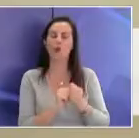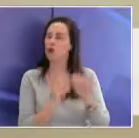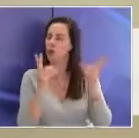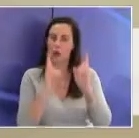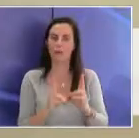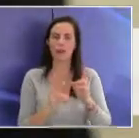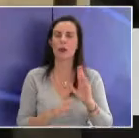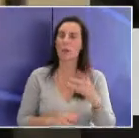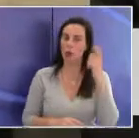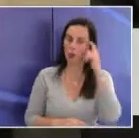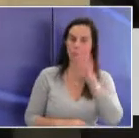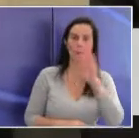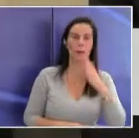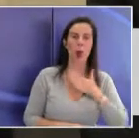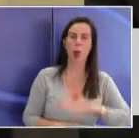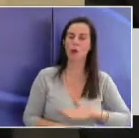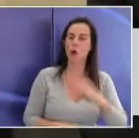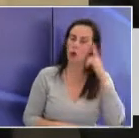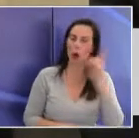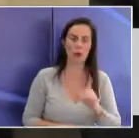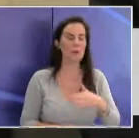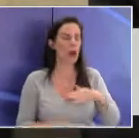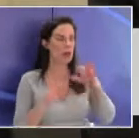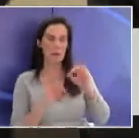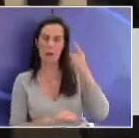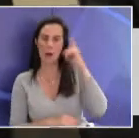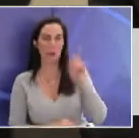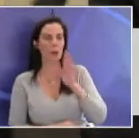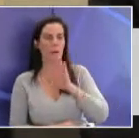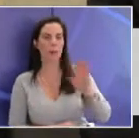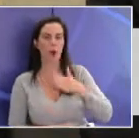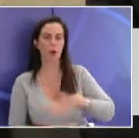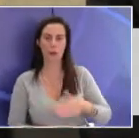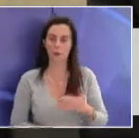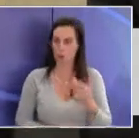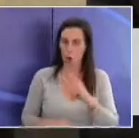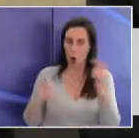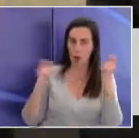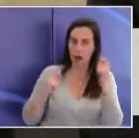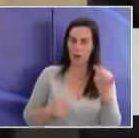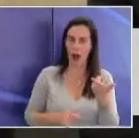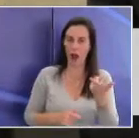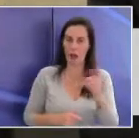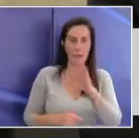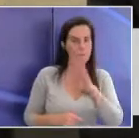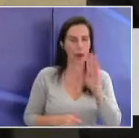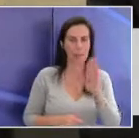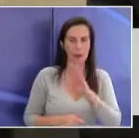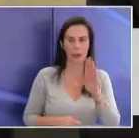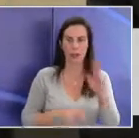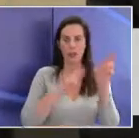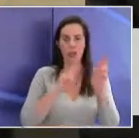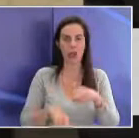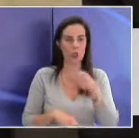את חושבת שנתניהו רוצה, או שאין לך מושג? באמת שאני לא יודעת. אין לך מושג? לא. לא יפתיע אותך אם הוא יחזור